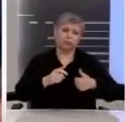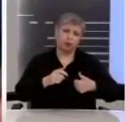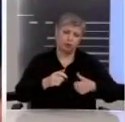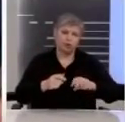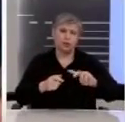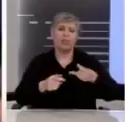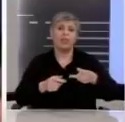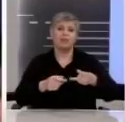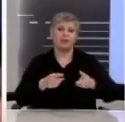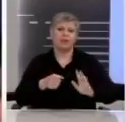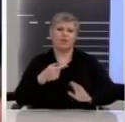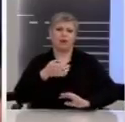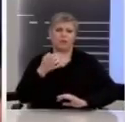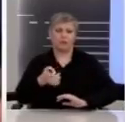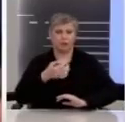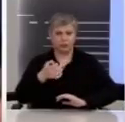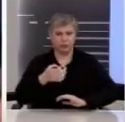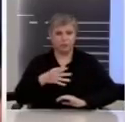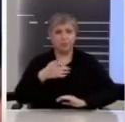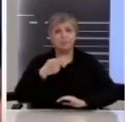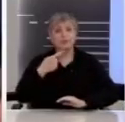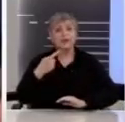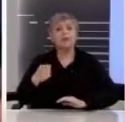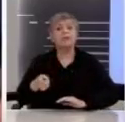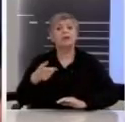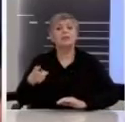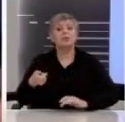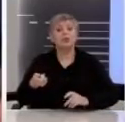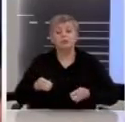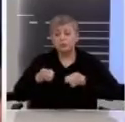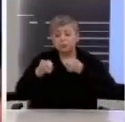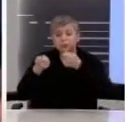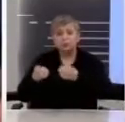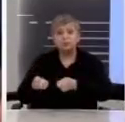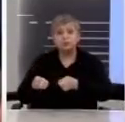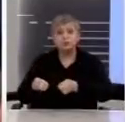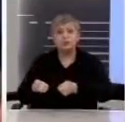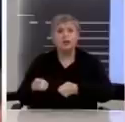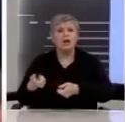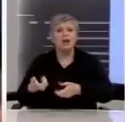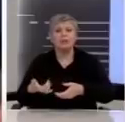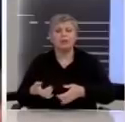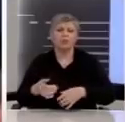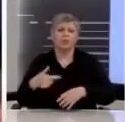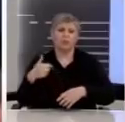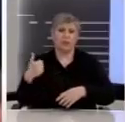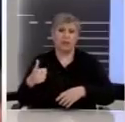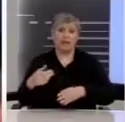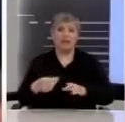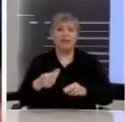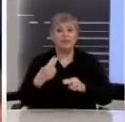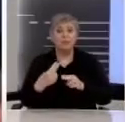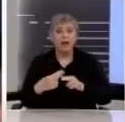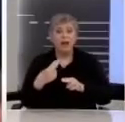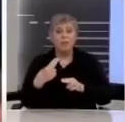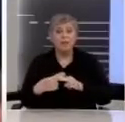ότι δηλαδή ο εξουσιοδοτημένος επισήμως από τις αρχές του φιλικού αυτού